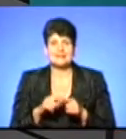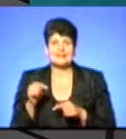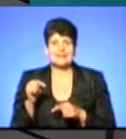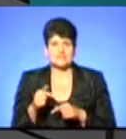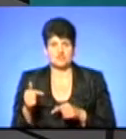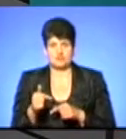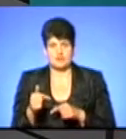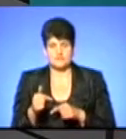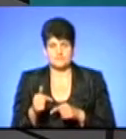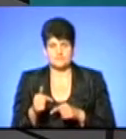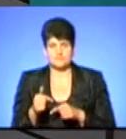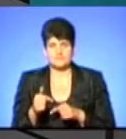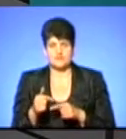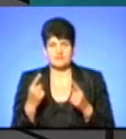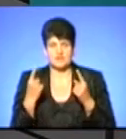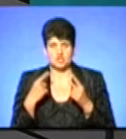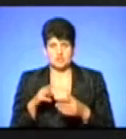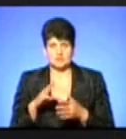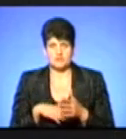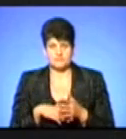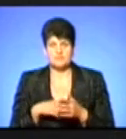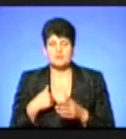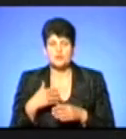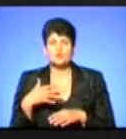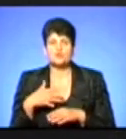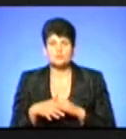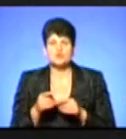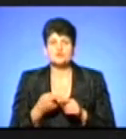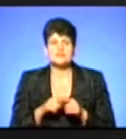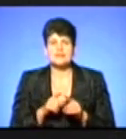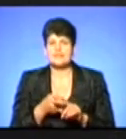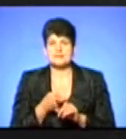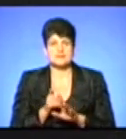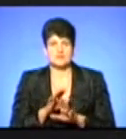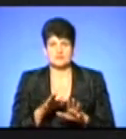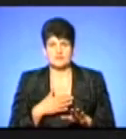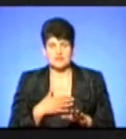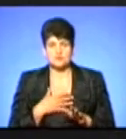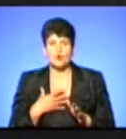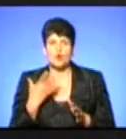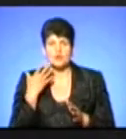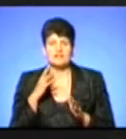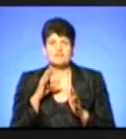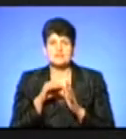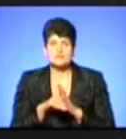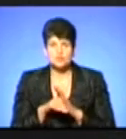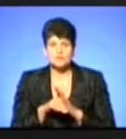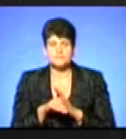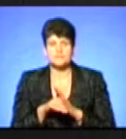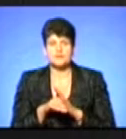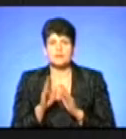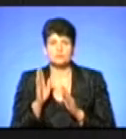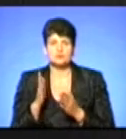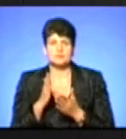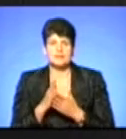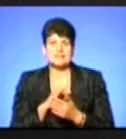і значний штраф. Ну, ми розуміємо, що від нас це не залежить. Коли внесуть, тоді, якщо внесуть, і воно буде вже